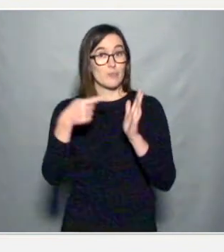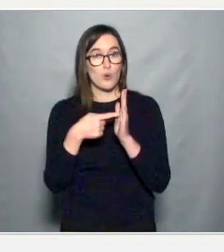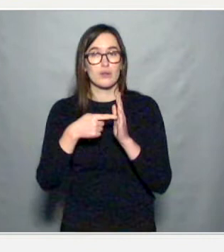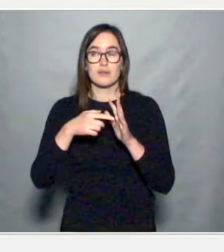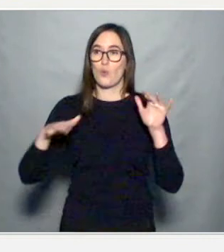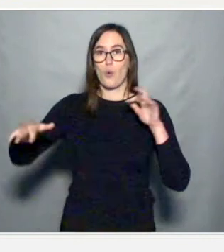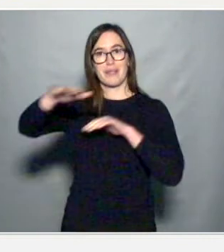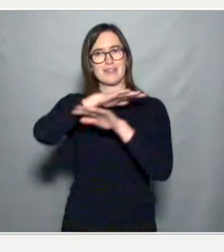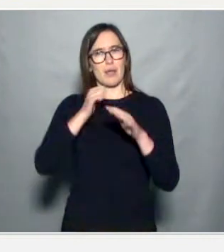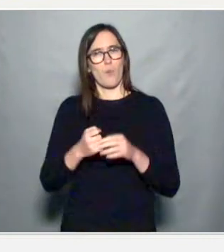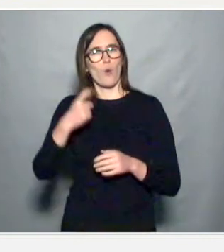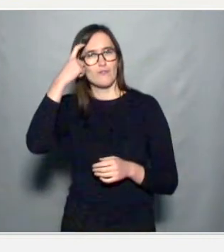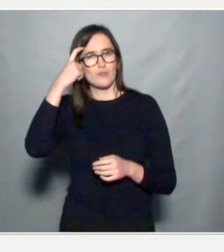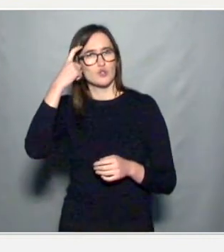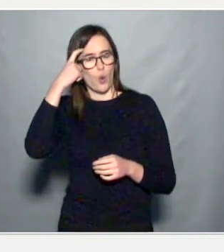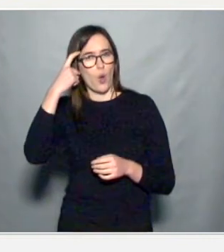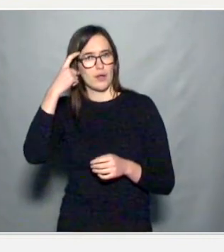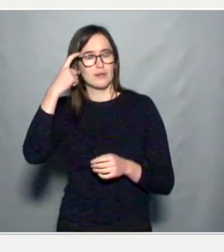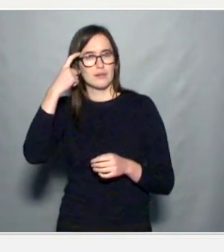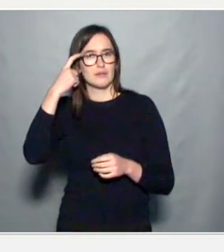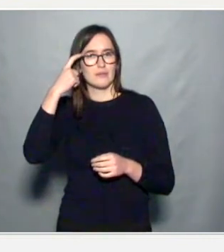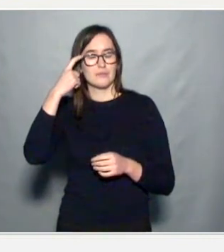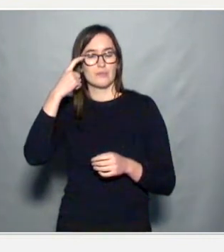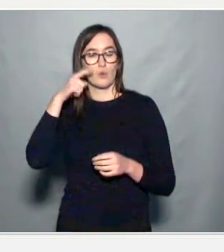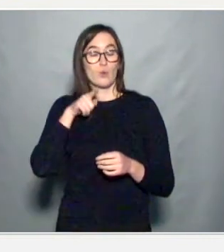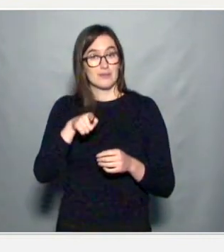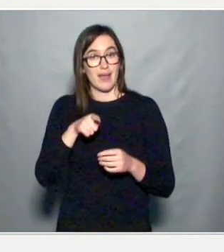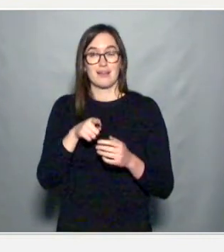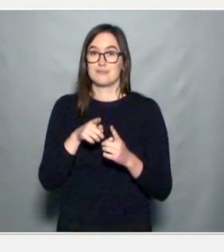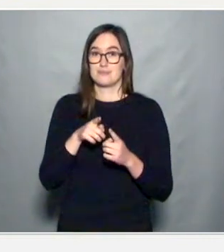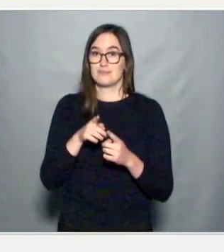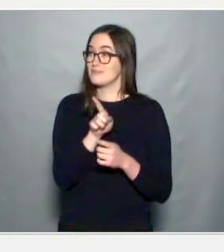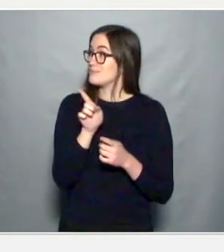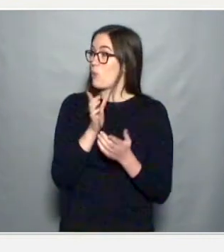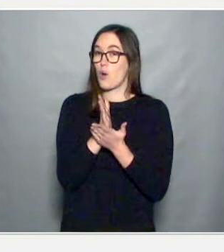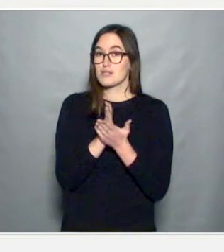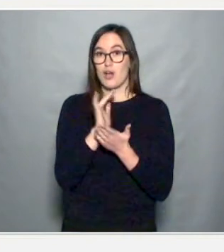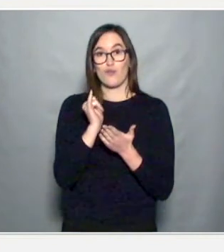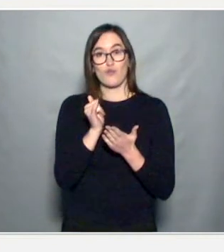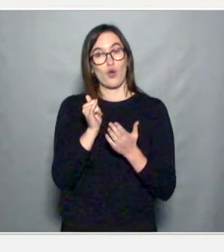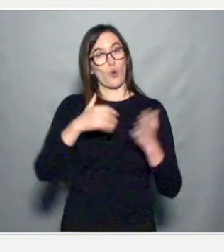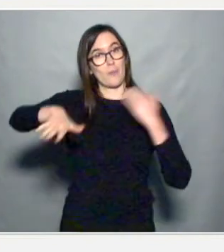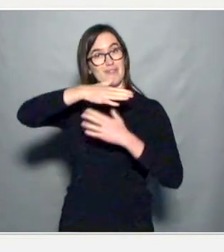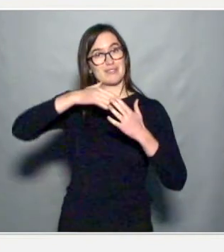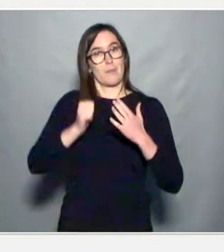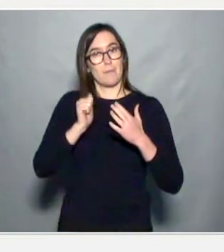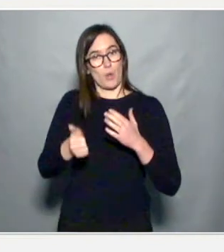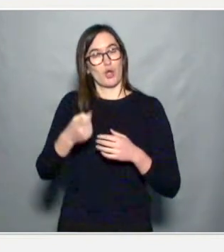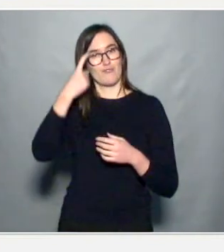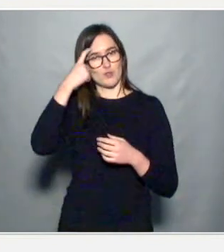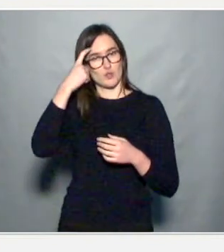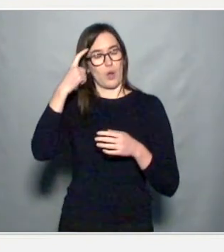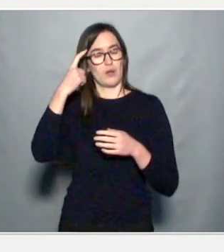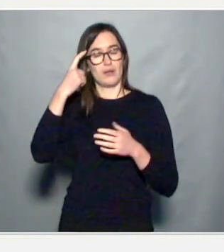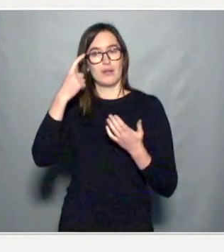omgivningen är förstående. Och det här är anledningen till att omgivningen behöver vara förstående. För att i